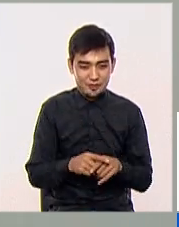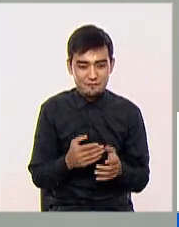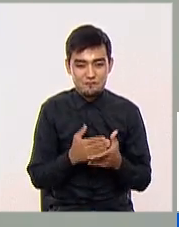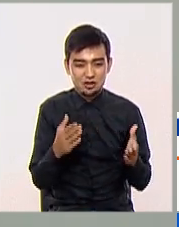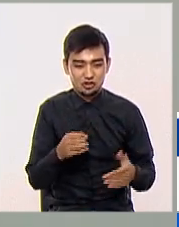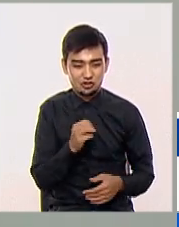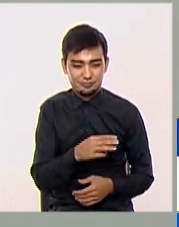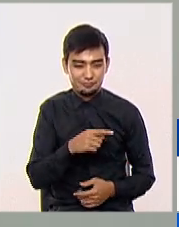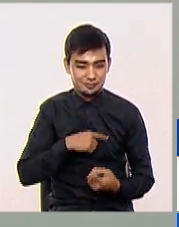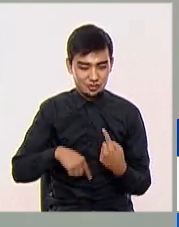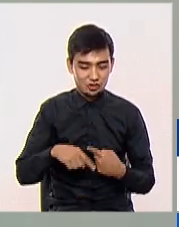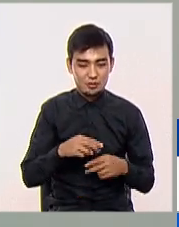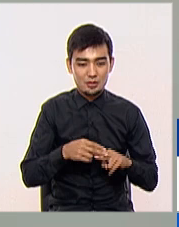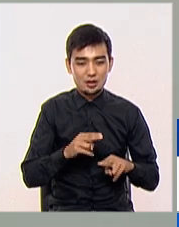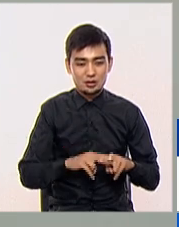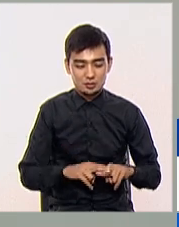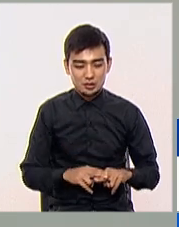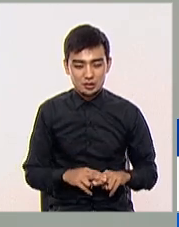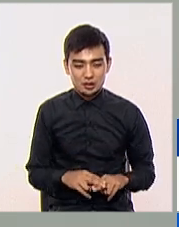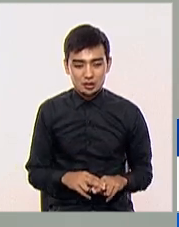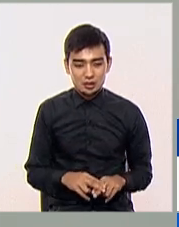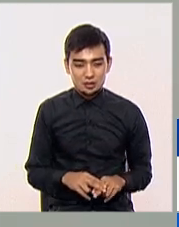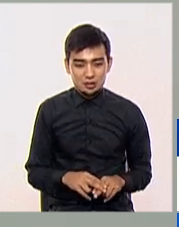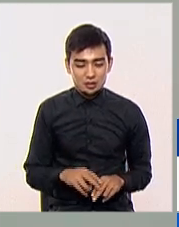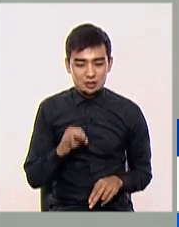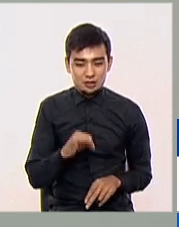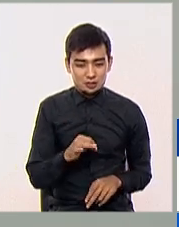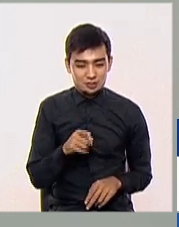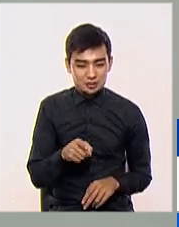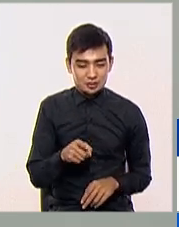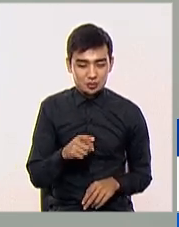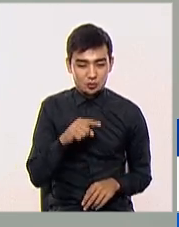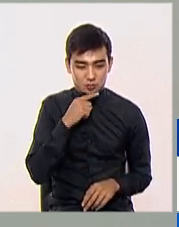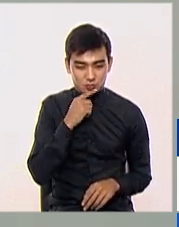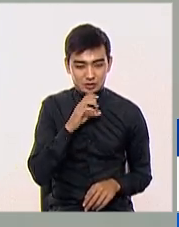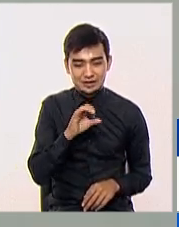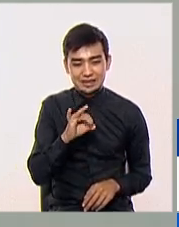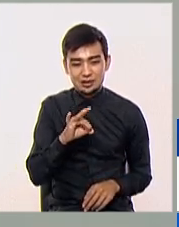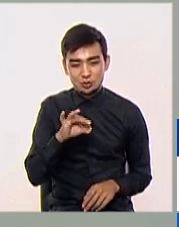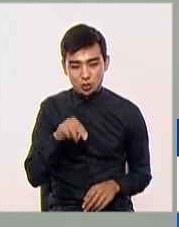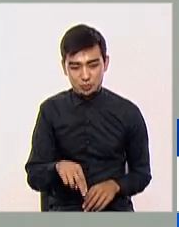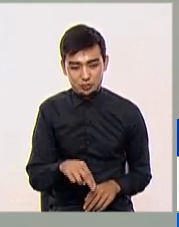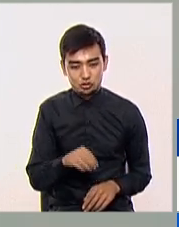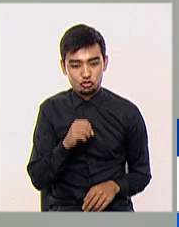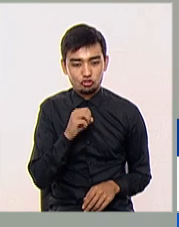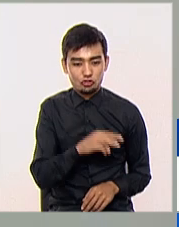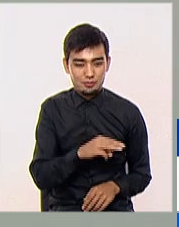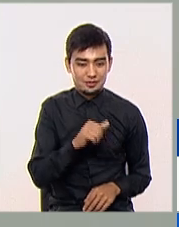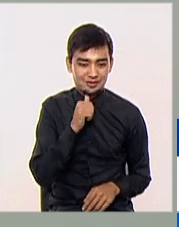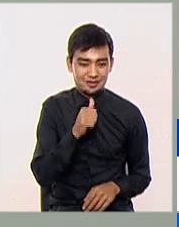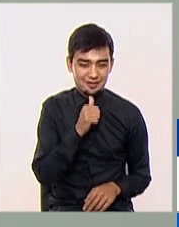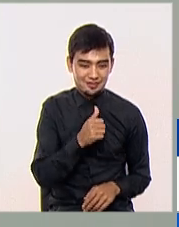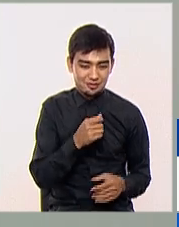нашего. Поэтому гликемический индекс кукурузного сиропа, конечно, ниже, чем гликемический